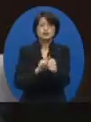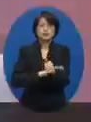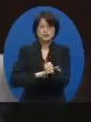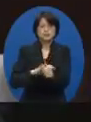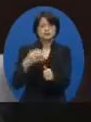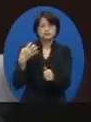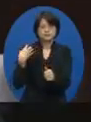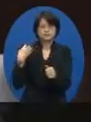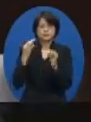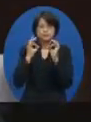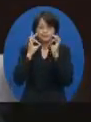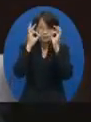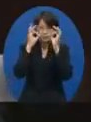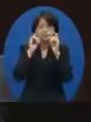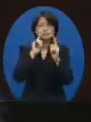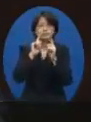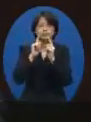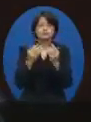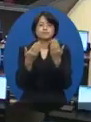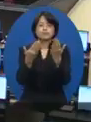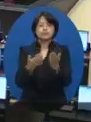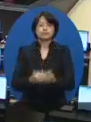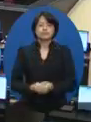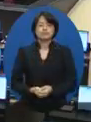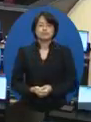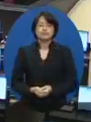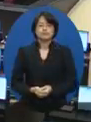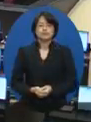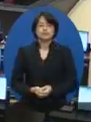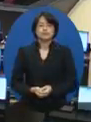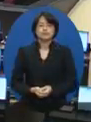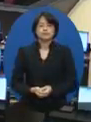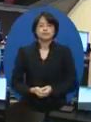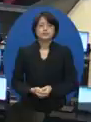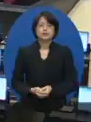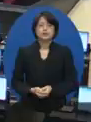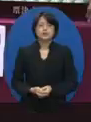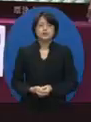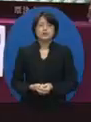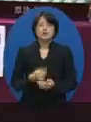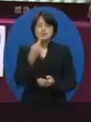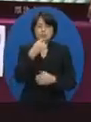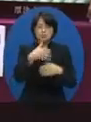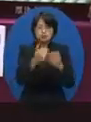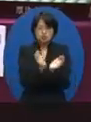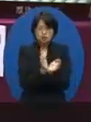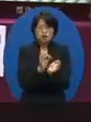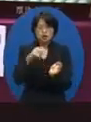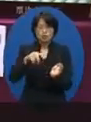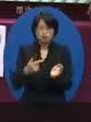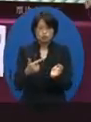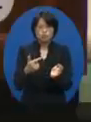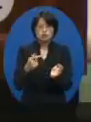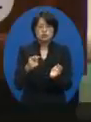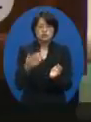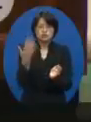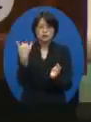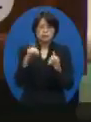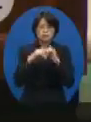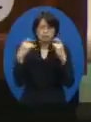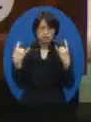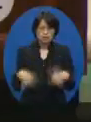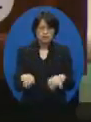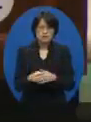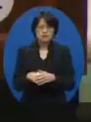최선을 다하겠다는 말씀을 드리며 앞서 도의회 민주당은 윤하섭 전 의장이 프랑스 칸 영화제